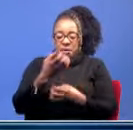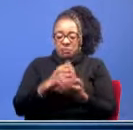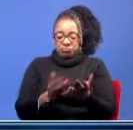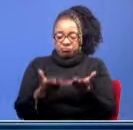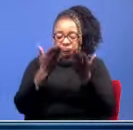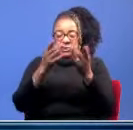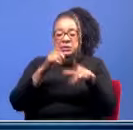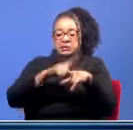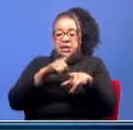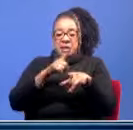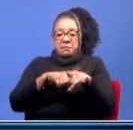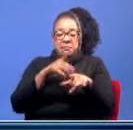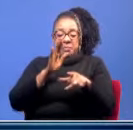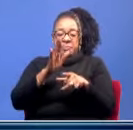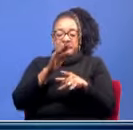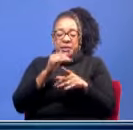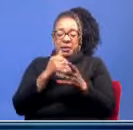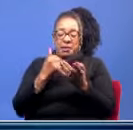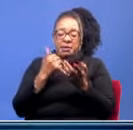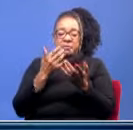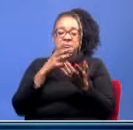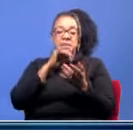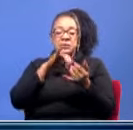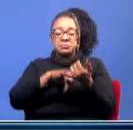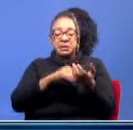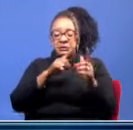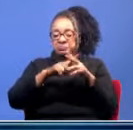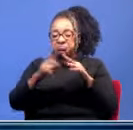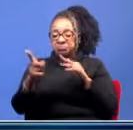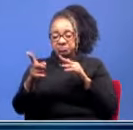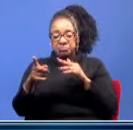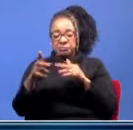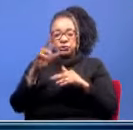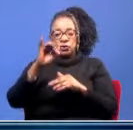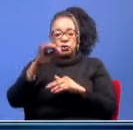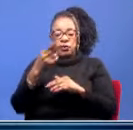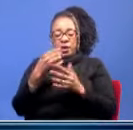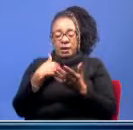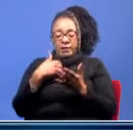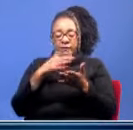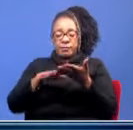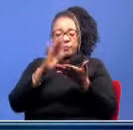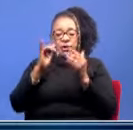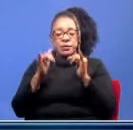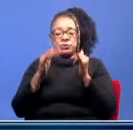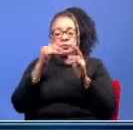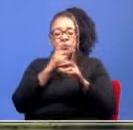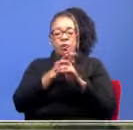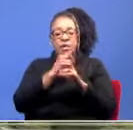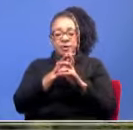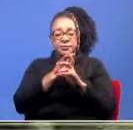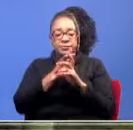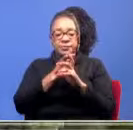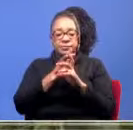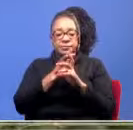watoto kuingia mitini. Tumpate mwanahabari wetu Ruth Munye anayetusimulia kutoka Kwale.